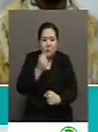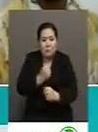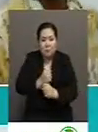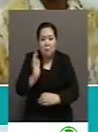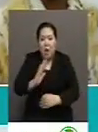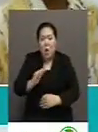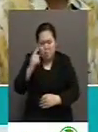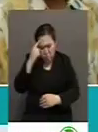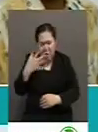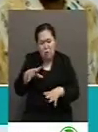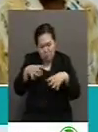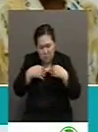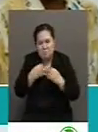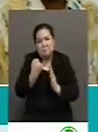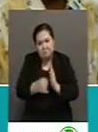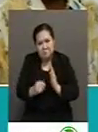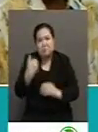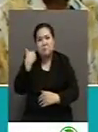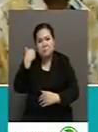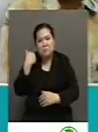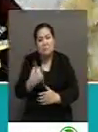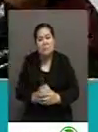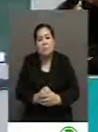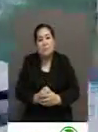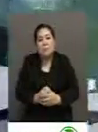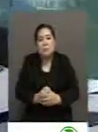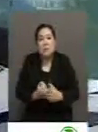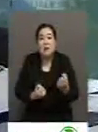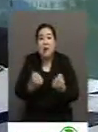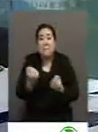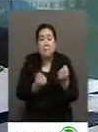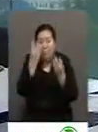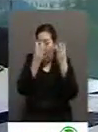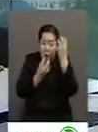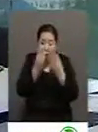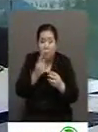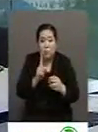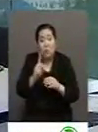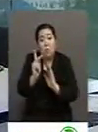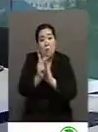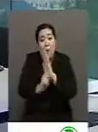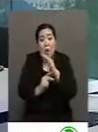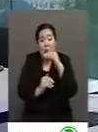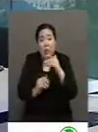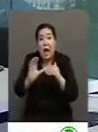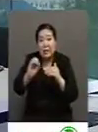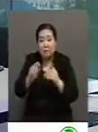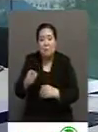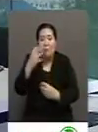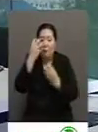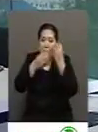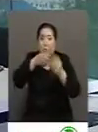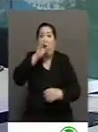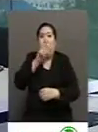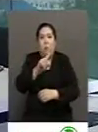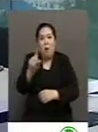ราะว่าเข็ดแล้วล่ะค่ะ คือก็รู้ตัวว่าทำผิดนะคะเมาแล้วขับแล้วคืออย่างที่บอกเนี่ยสูงกว่าที่กฎหมายกำหนดเอาไว้เยอะมากทีเดียวนะคะอันนี้ก็เป็นอุท